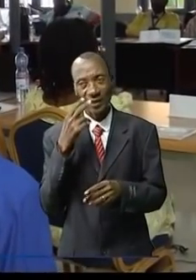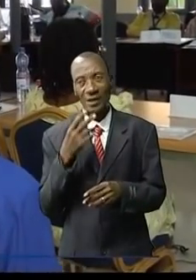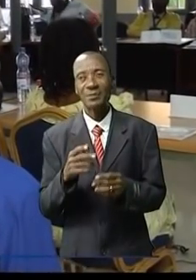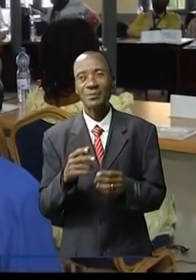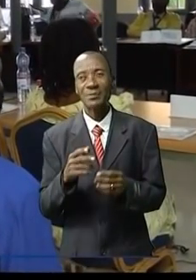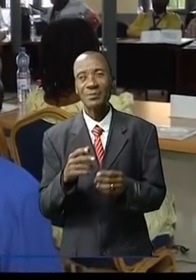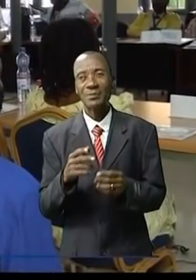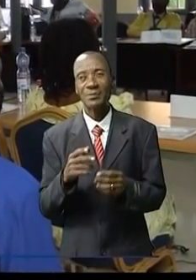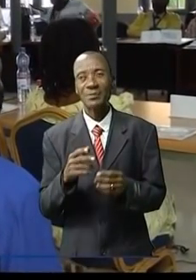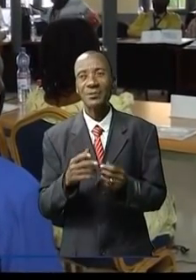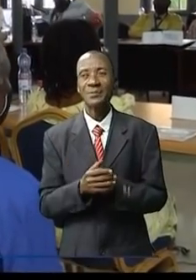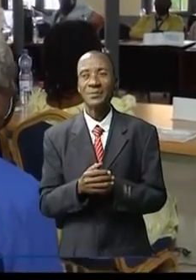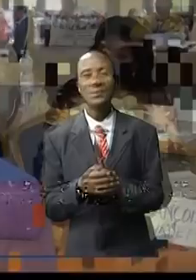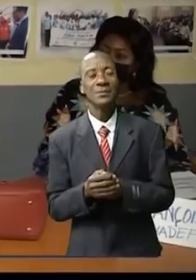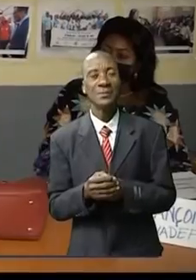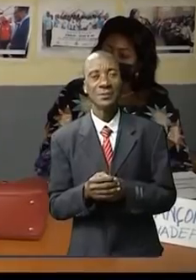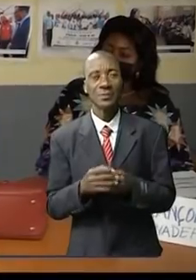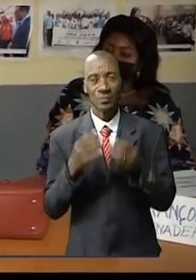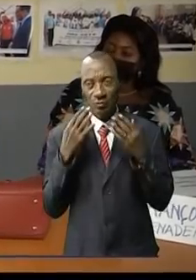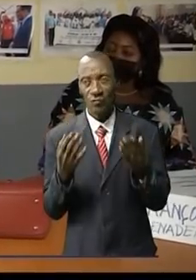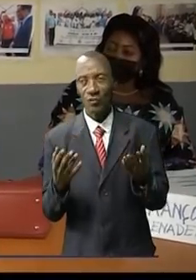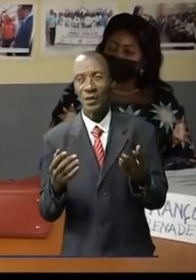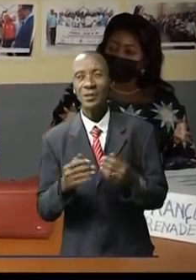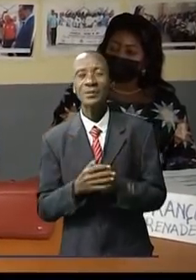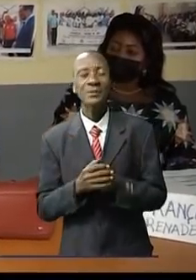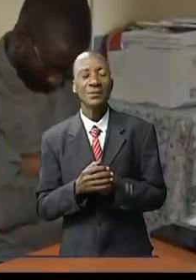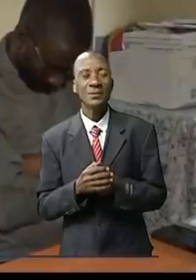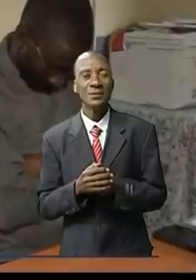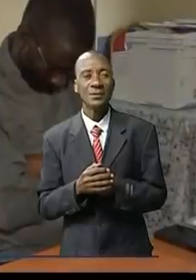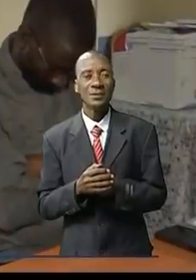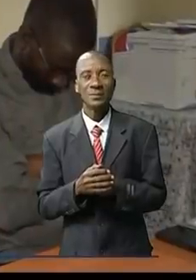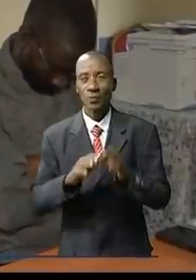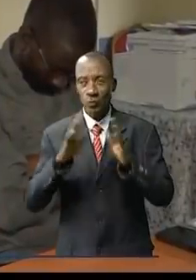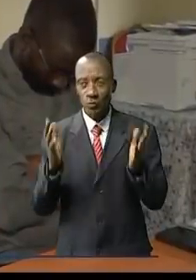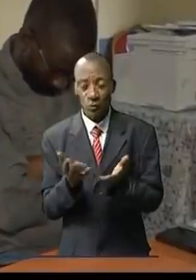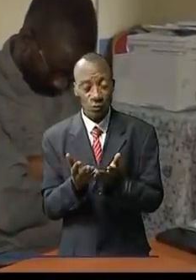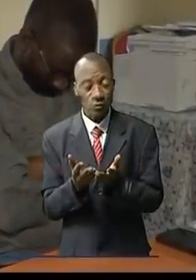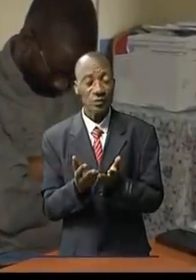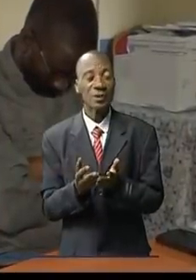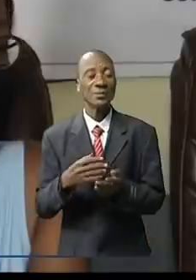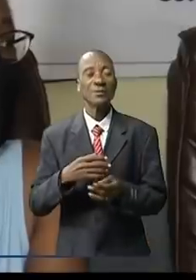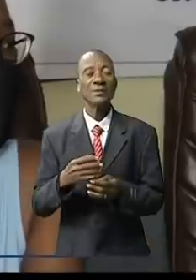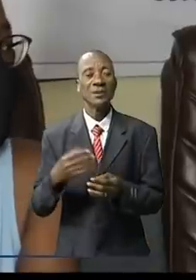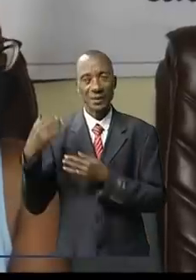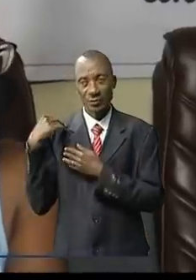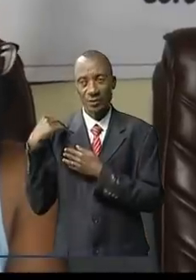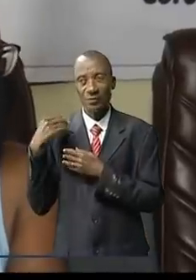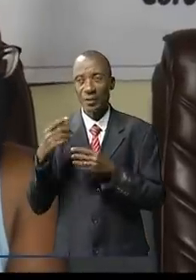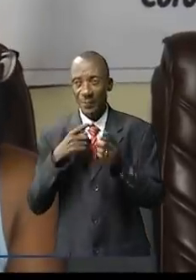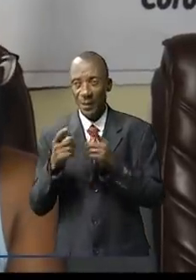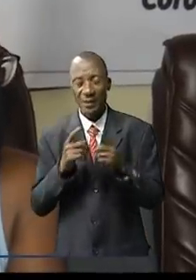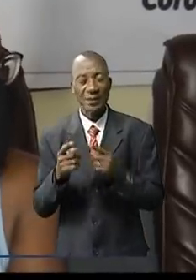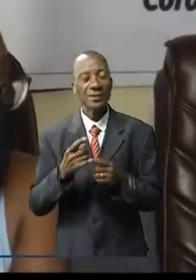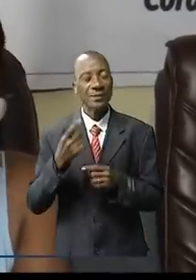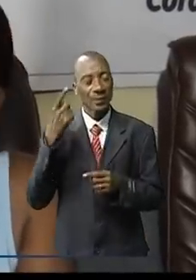tendance de cette épidémie dans la population générale est à la baisse avec une prévalence de 0,8%